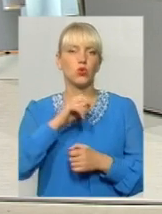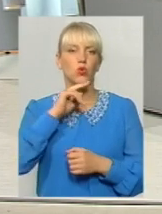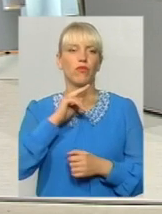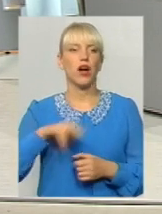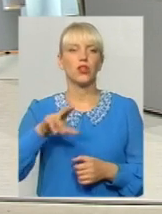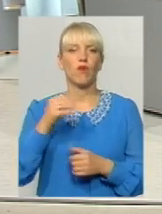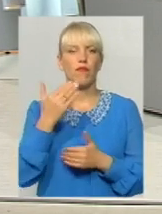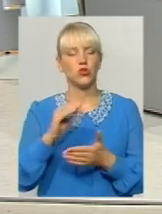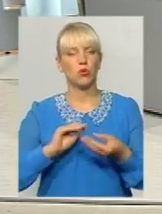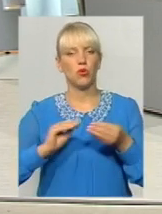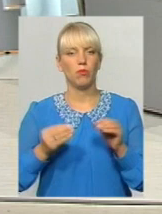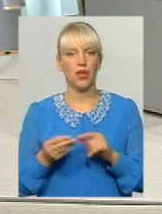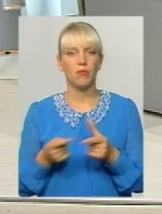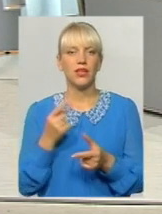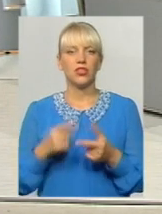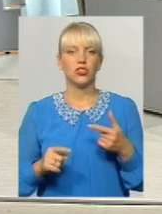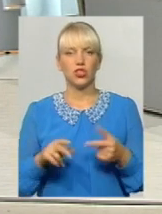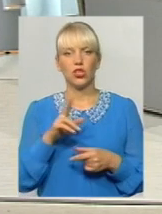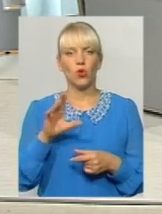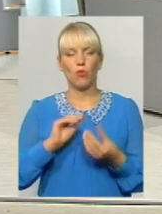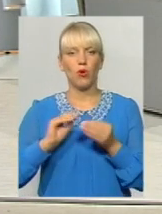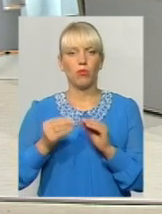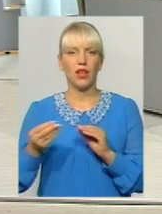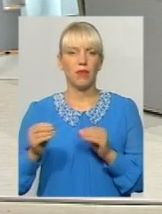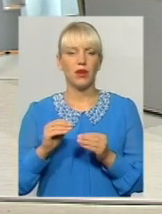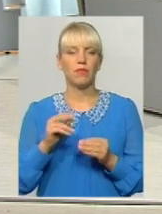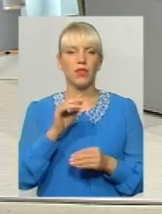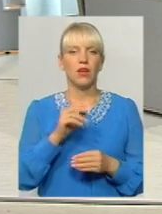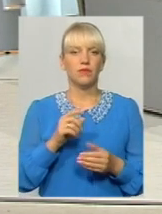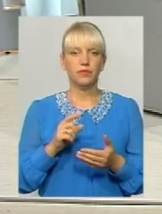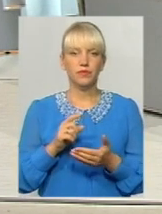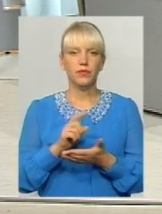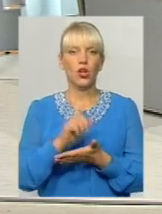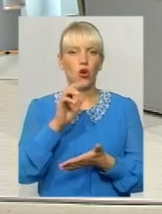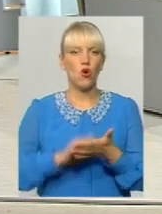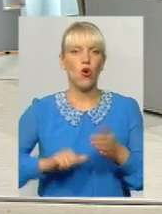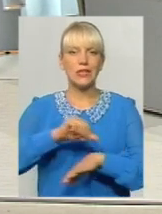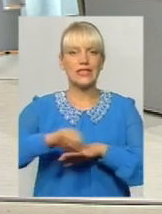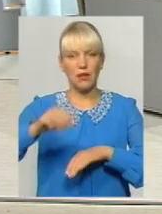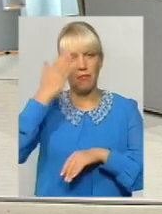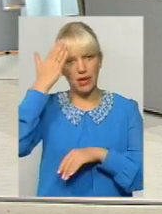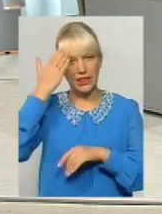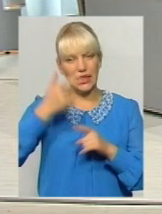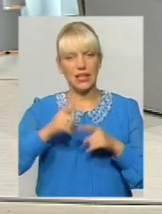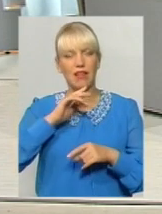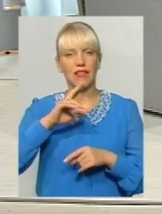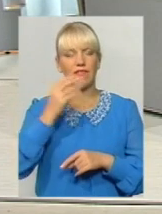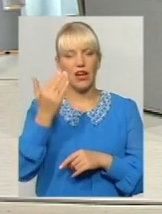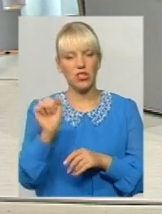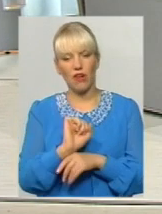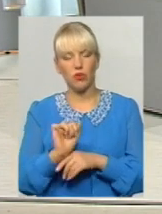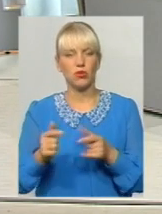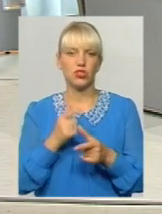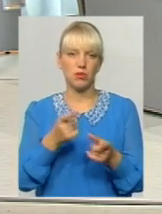вашої проблеми, чи до проблеми розмитнення автомобілів, чи все ж таки, як ви навіть говорили, до проблем, привернути